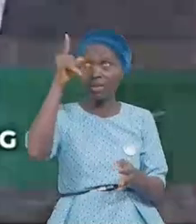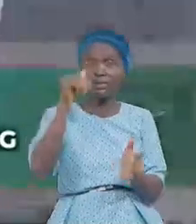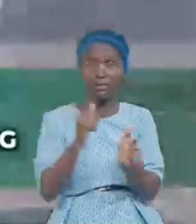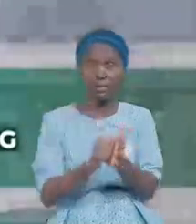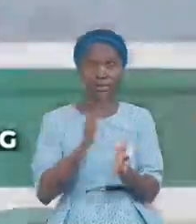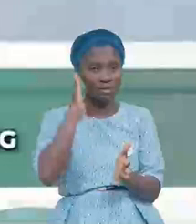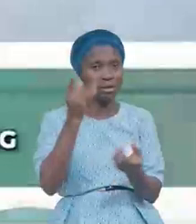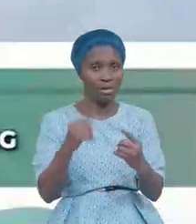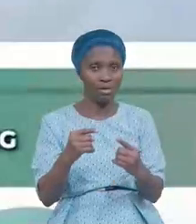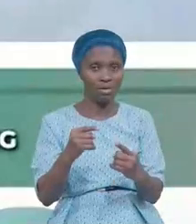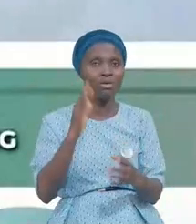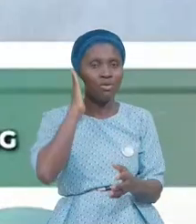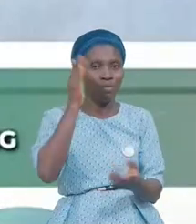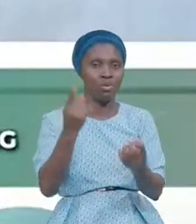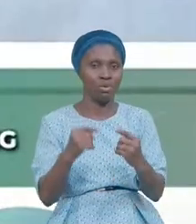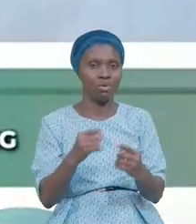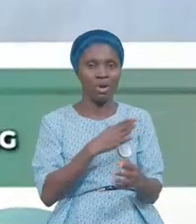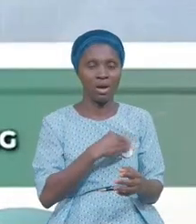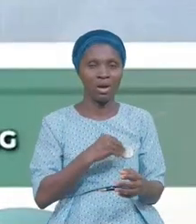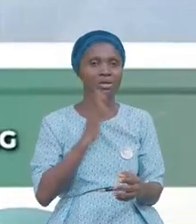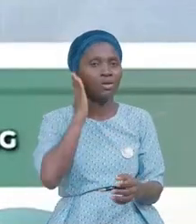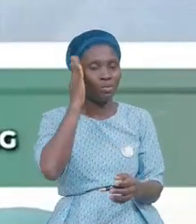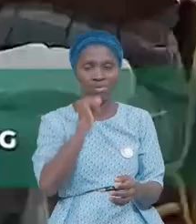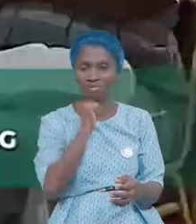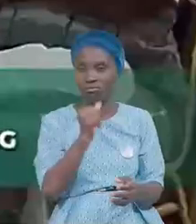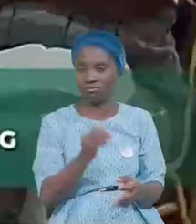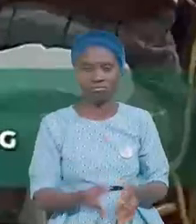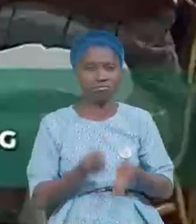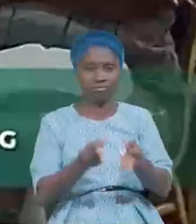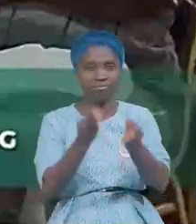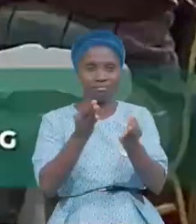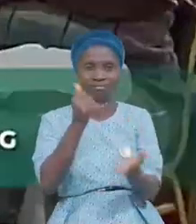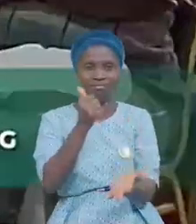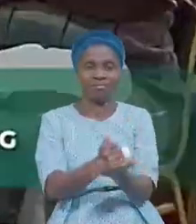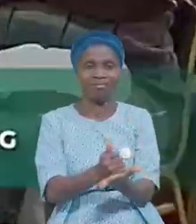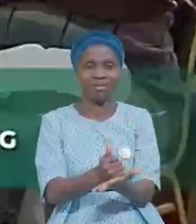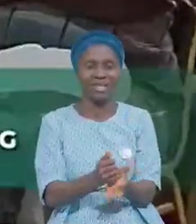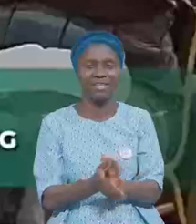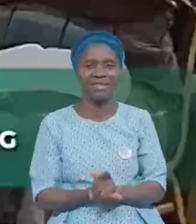Celui qui doit venir viendra et ne tardera pas. Amen.